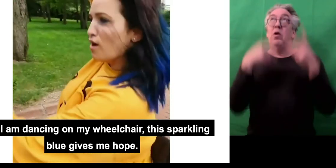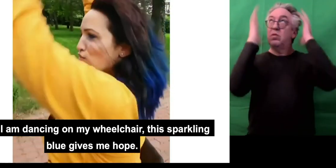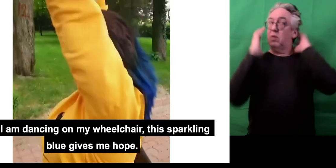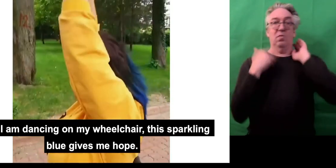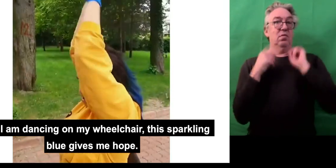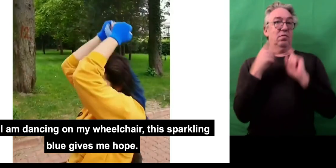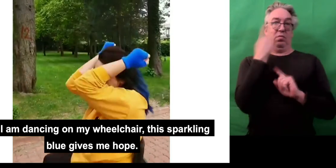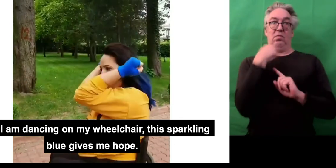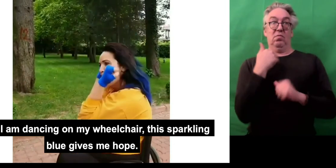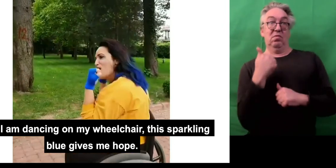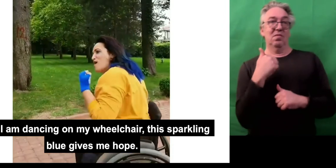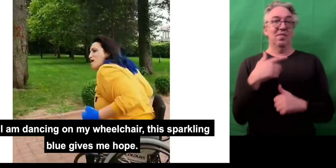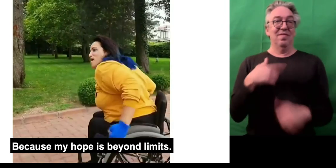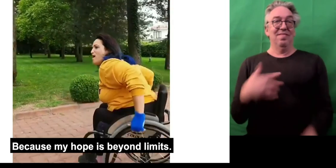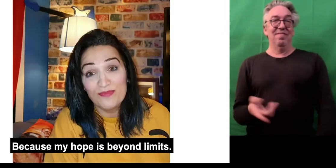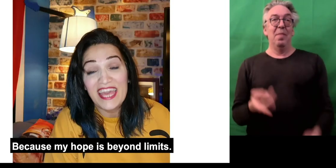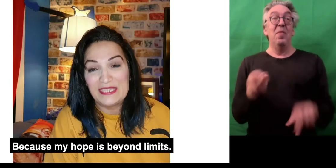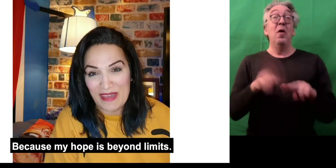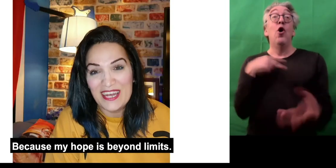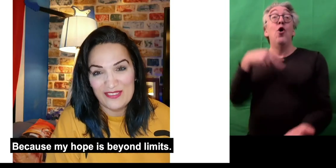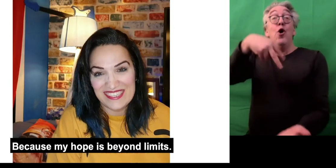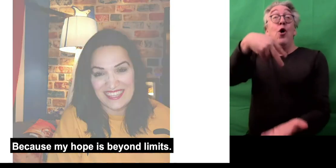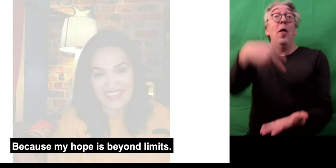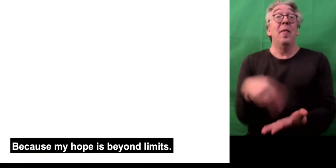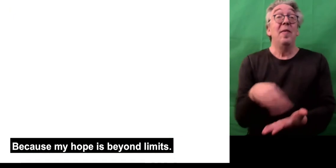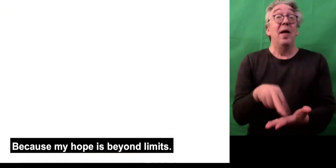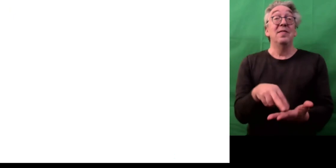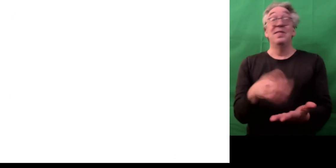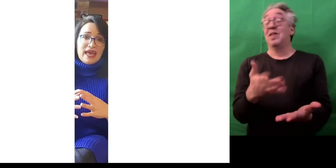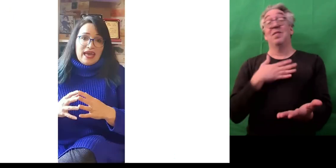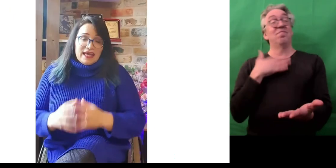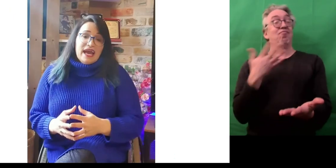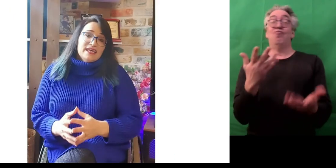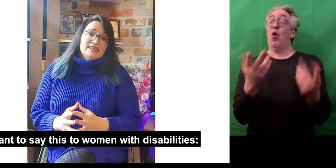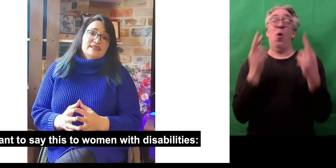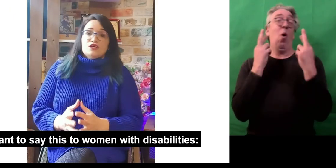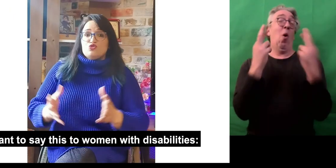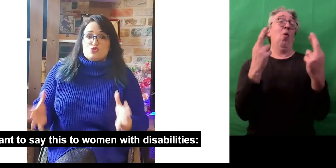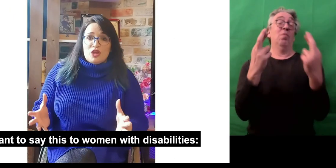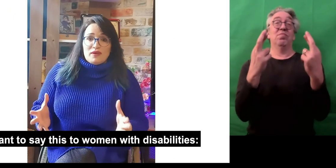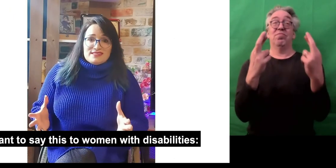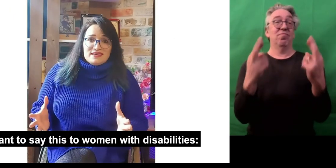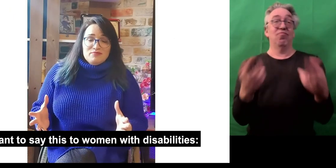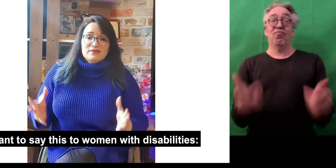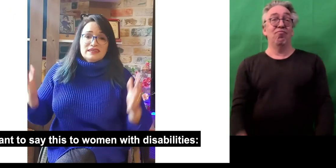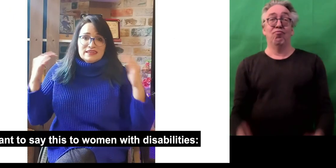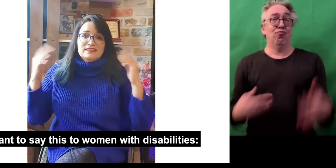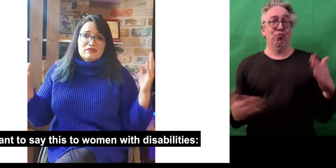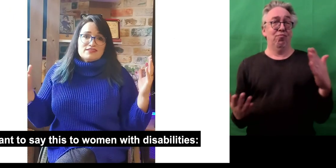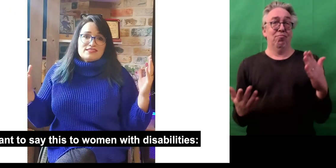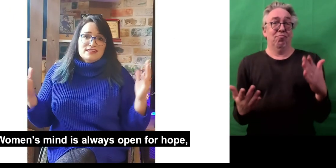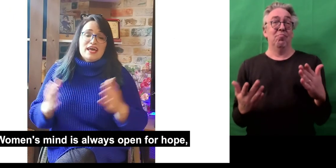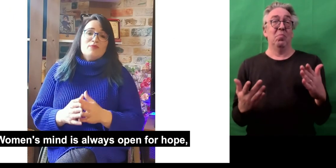bana umut oluyordu. Çünkü benim umudum ezberlerin ötesinde. Engelli kadınlara şunu söylemek isterim.